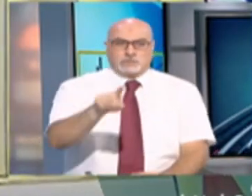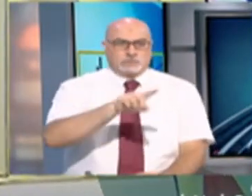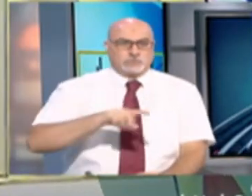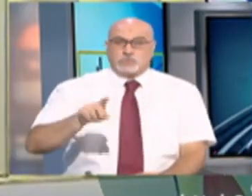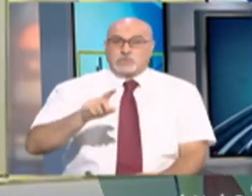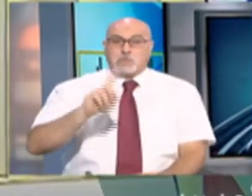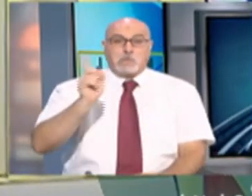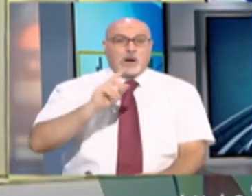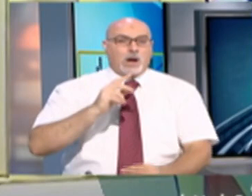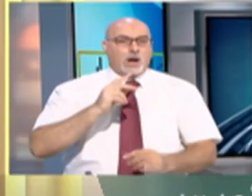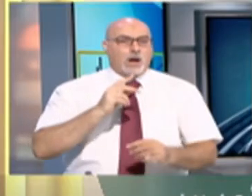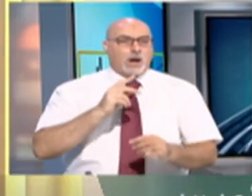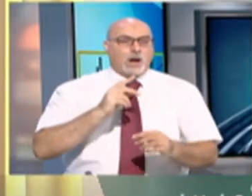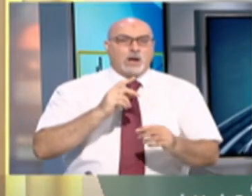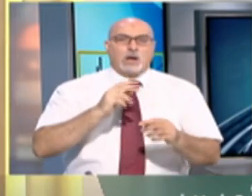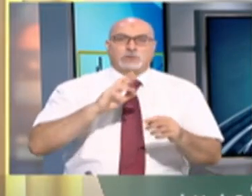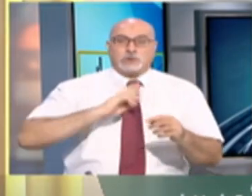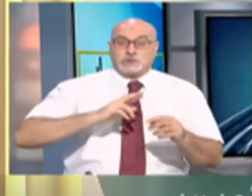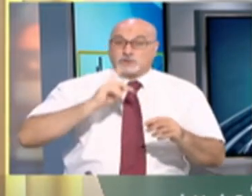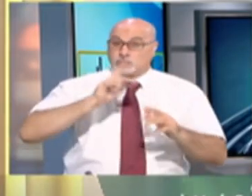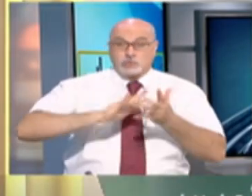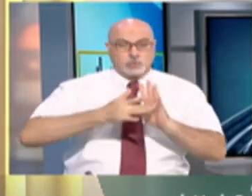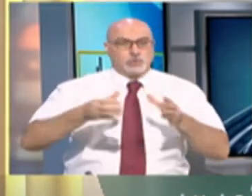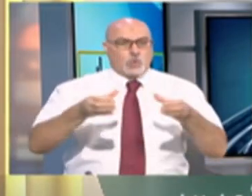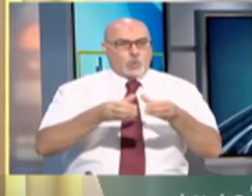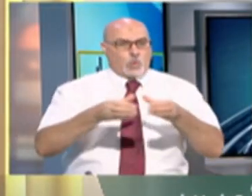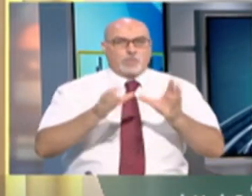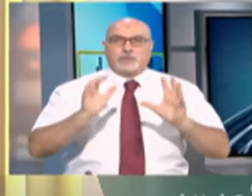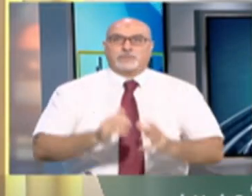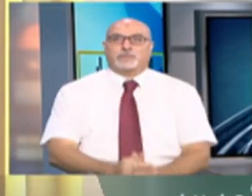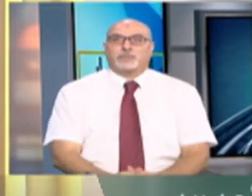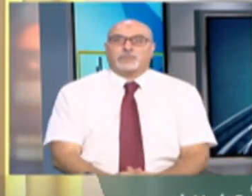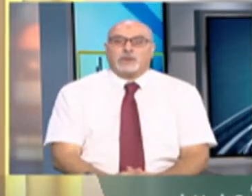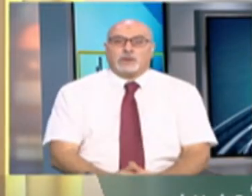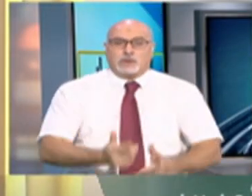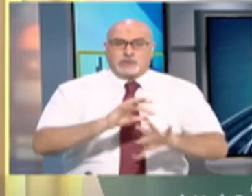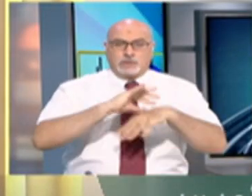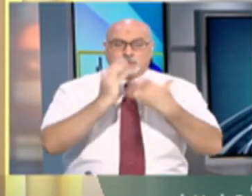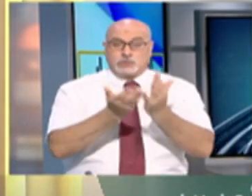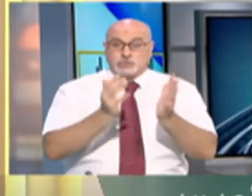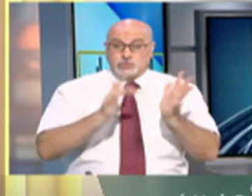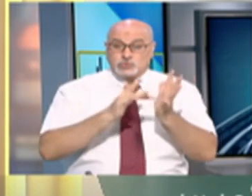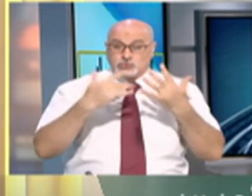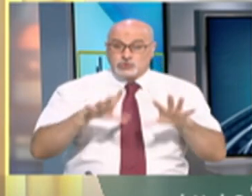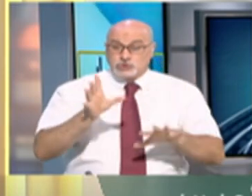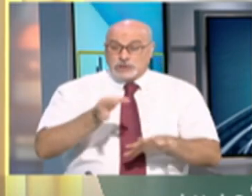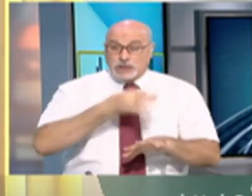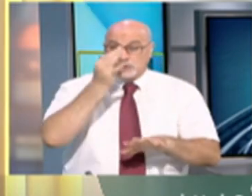أمان حتى نكون جميعا في أمان، هي الجملة التي كررناها جميعا